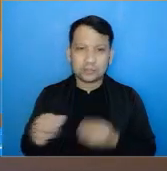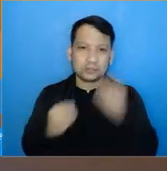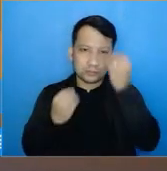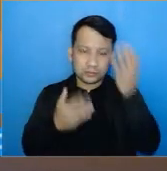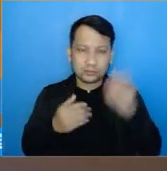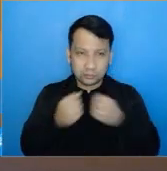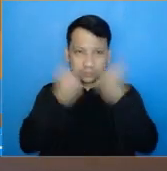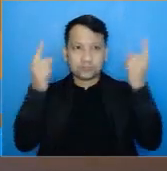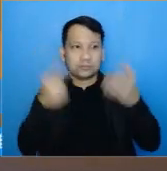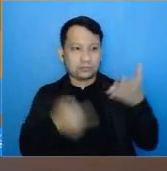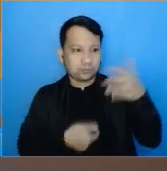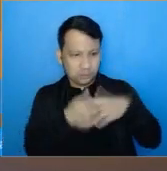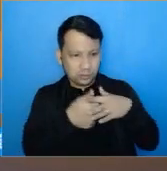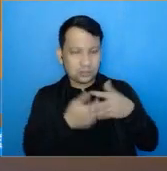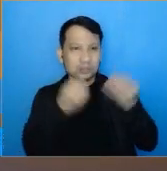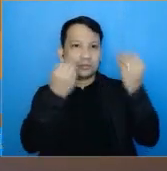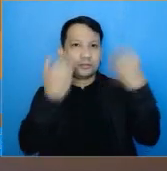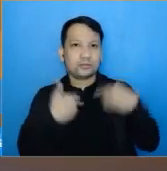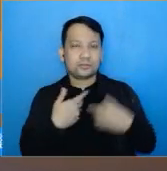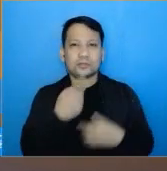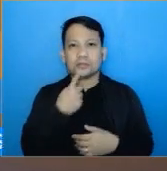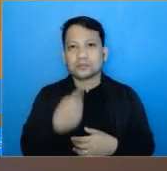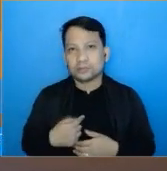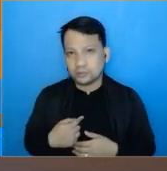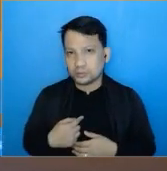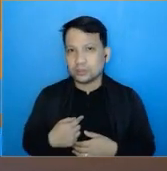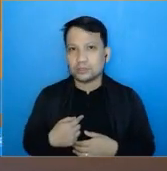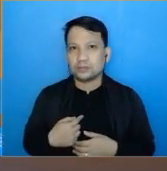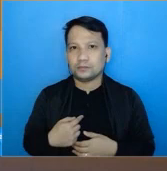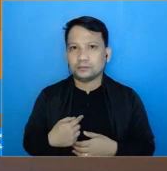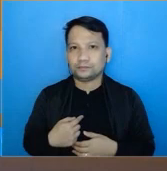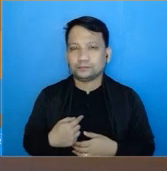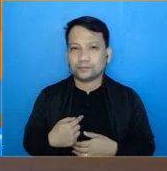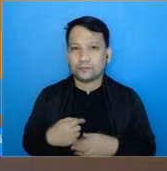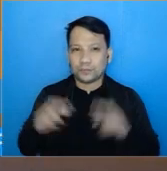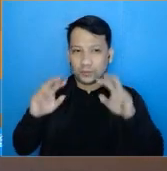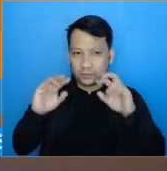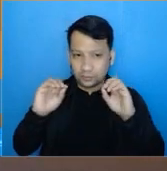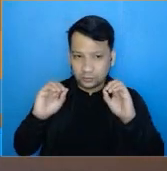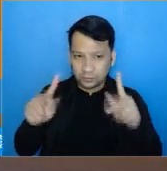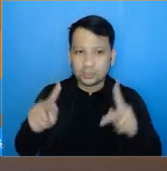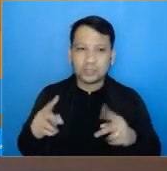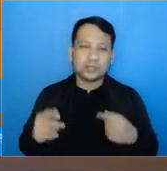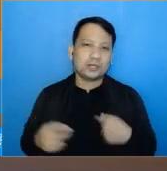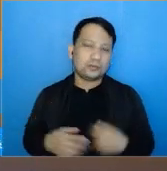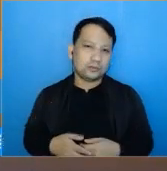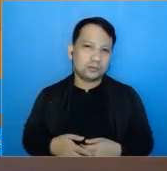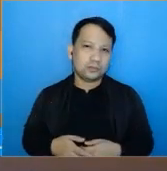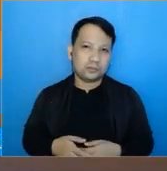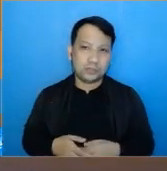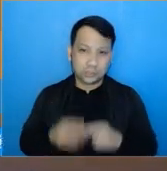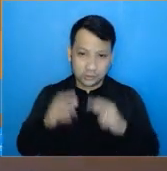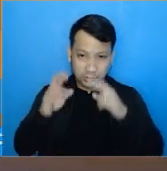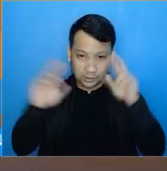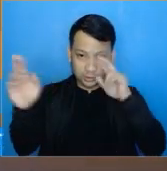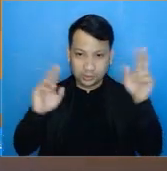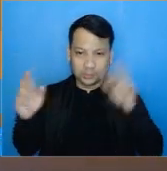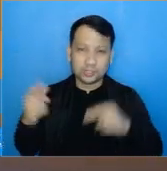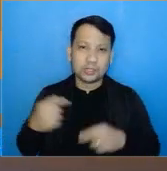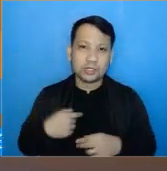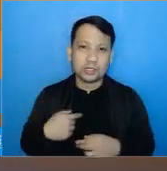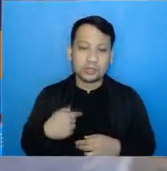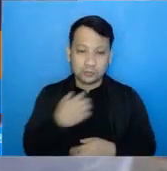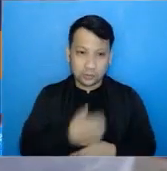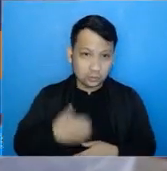ay may nakalagay po doon, okay na po ako. Pero handa naman daw si Braganza na harapin ang reklamo laban